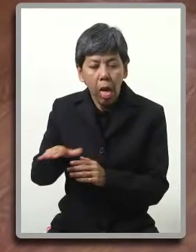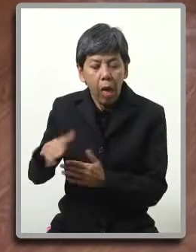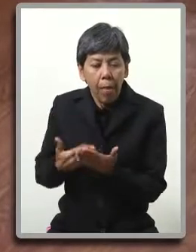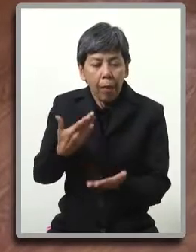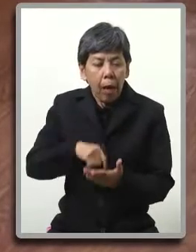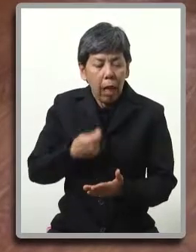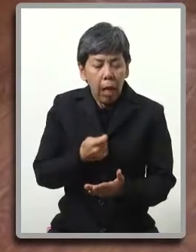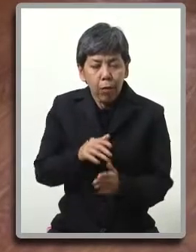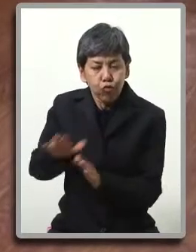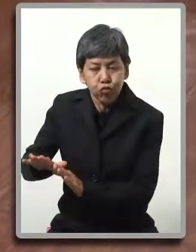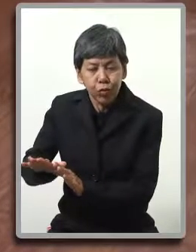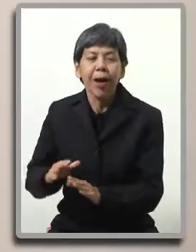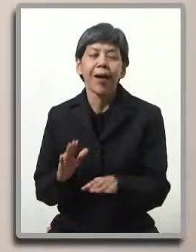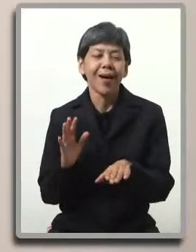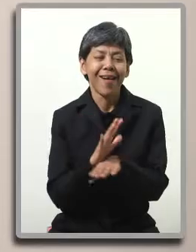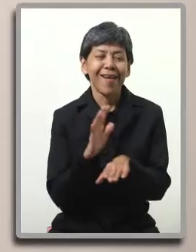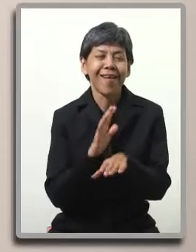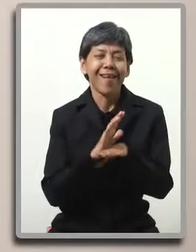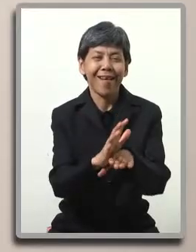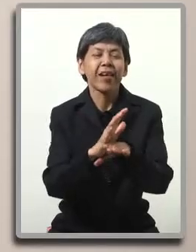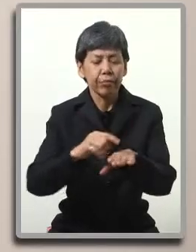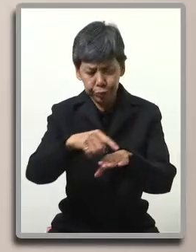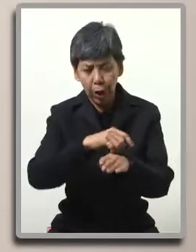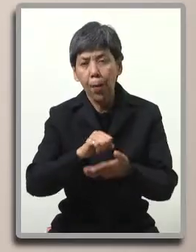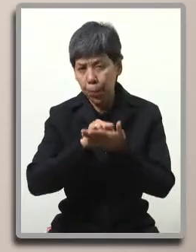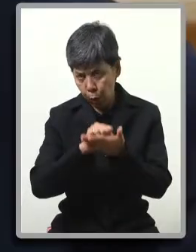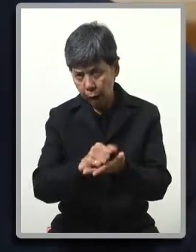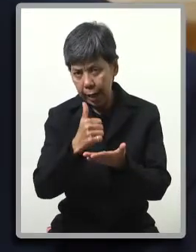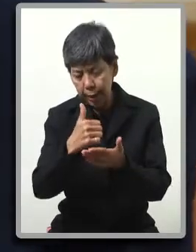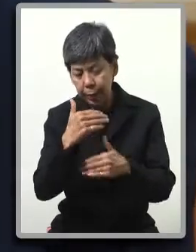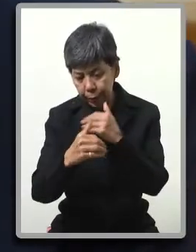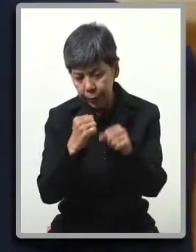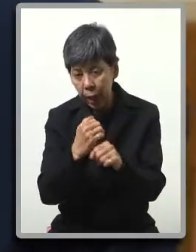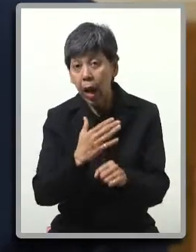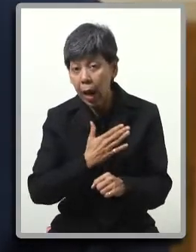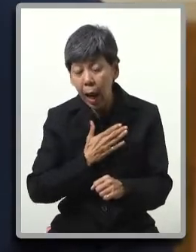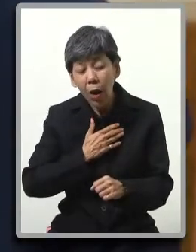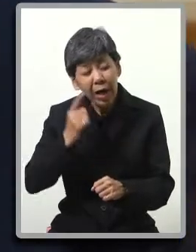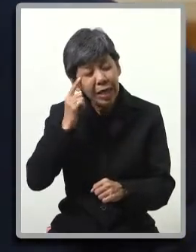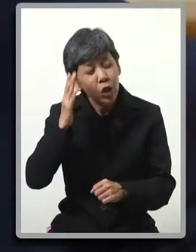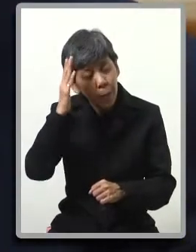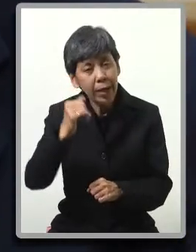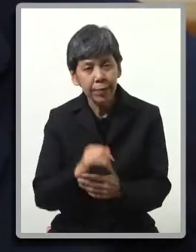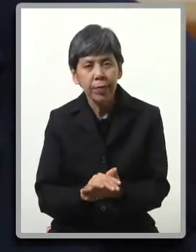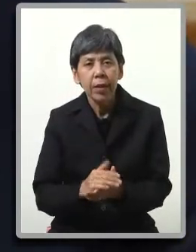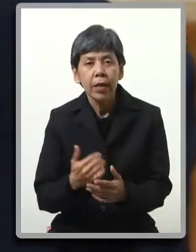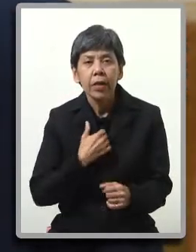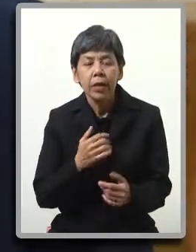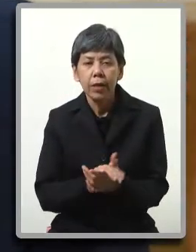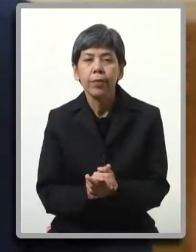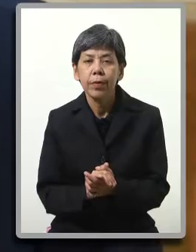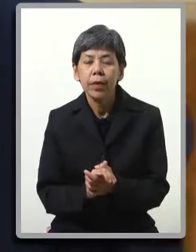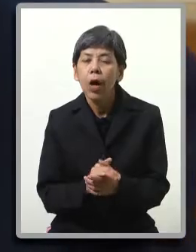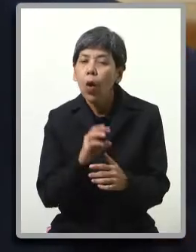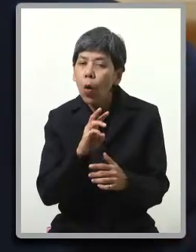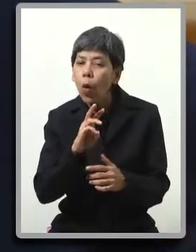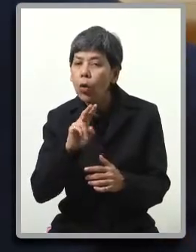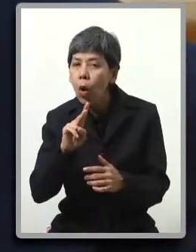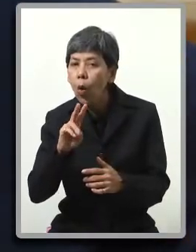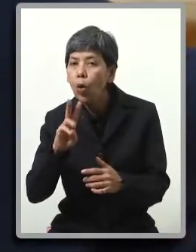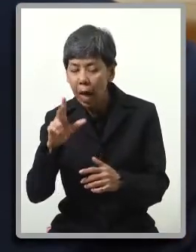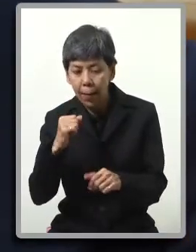าเมื่อหันกลับมาแล้วเนี่ยแล้วเราก็ต้องปรับปรุงคุณภาพขึ้นมาอีกเรื่อยๆเอาว่าผมมองมายสโตนแรกคืออะไรคือ6263